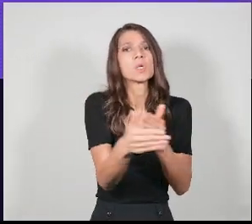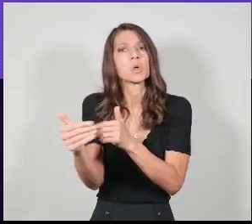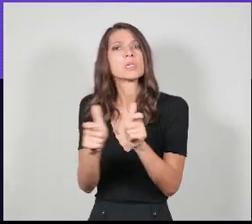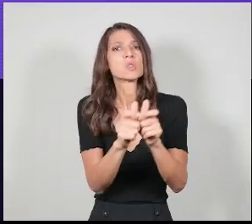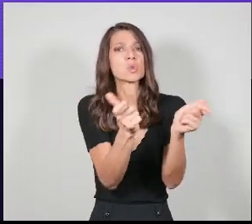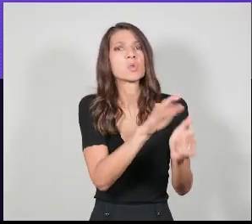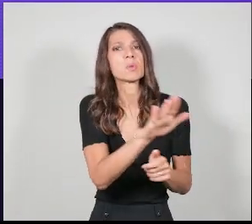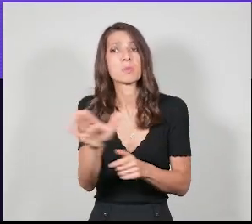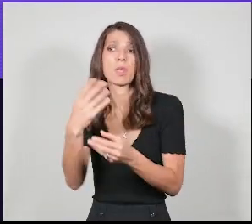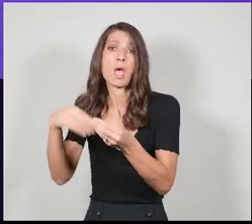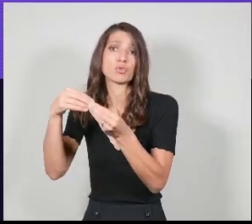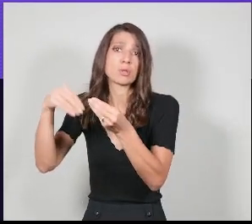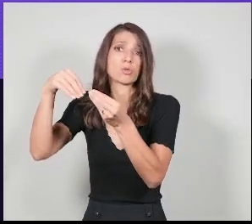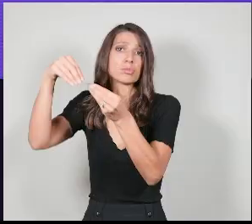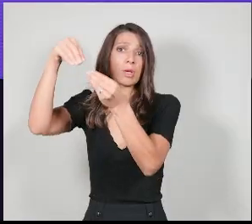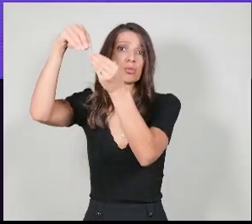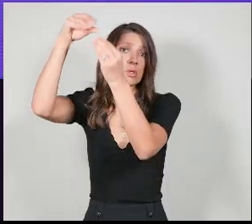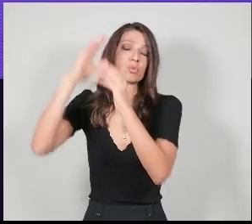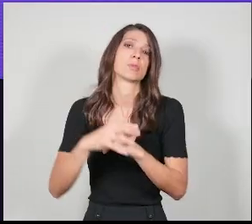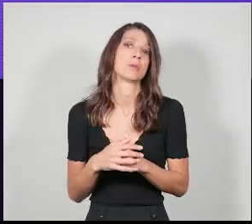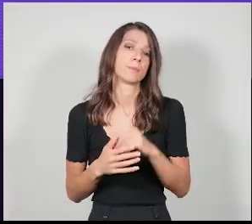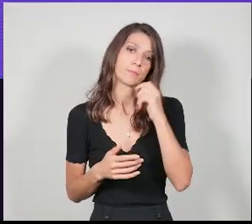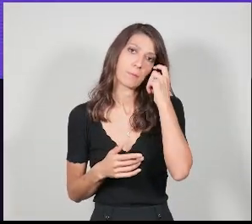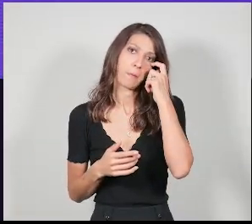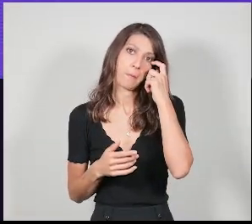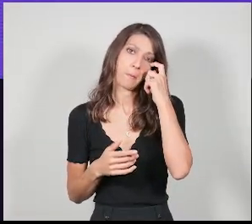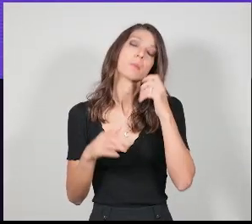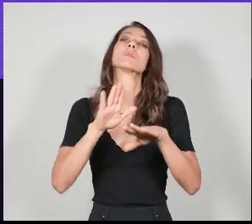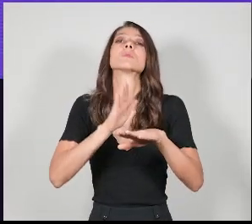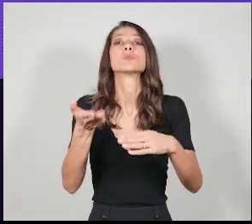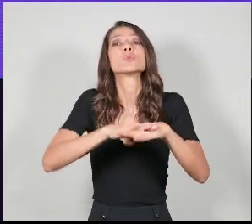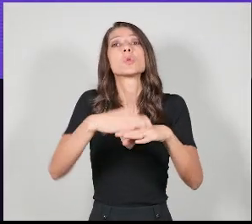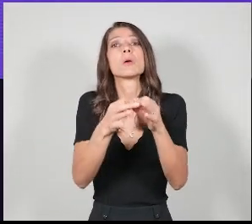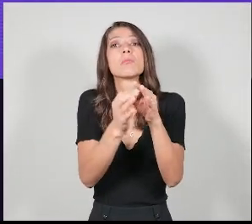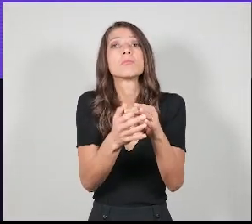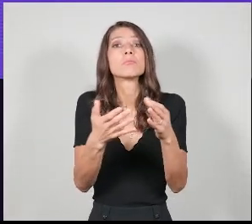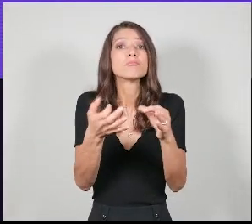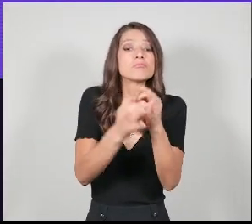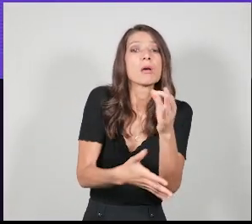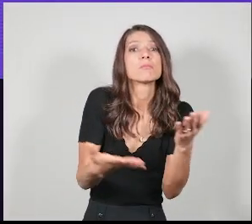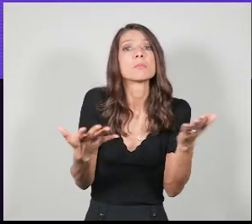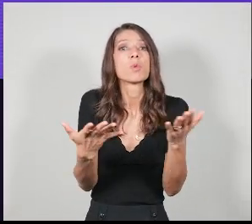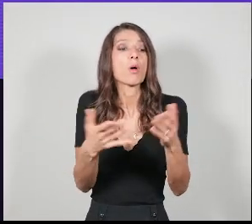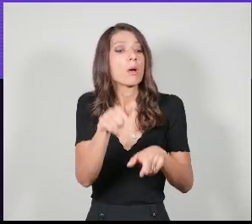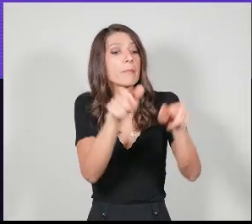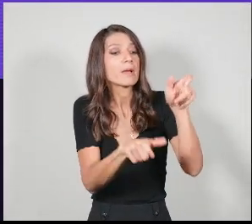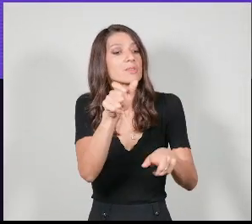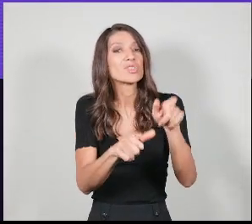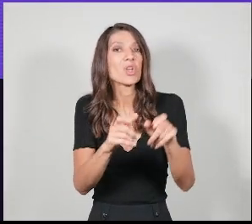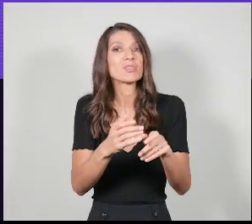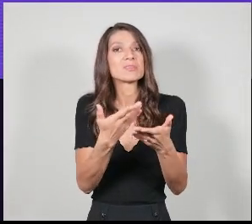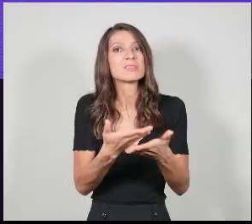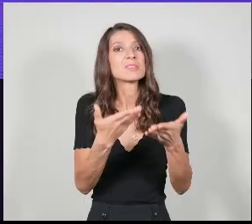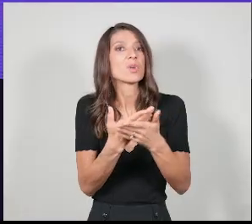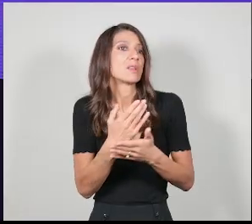puis on a ajouté encore des nouvelles catégories, des nouveaux dispositifs. Et finalement, on voit que dans l'adaptation des accompagnements aux attentes des personnes, aux